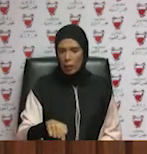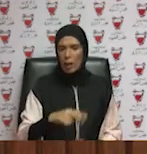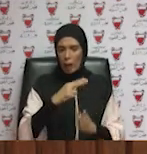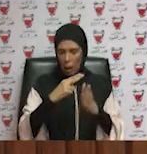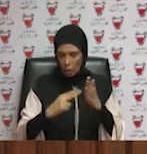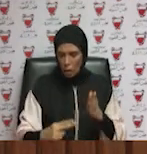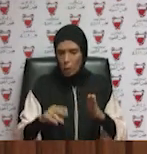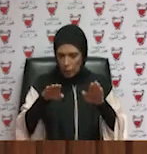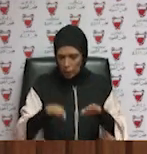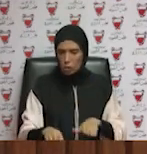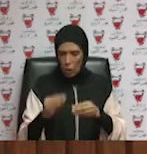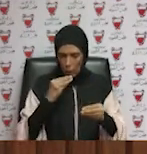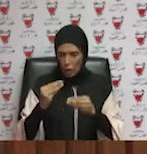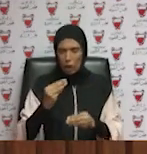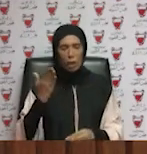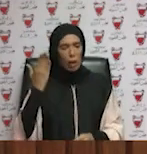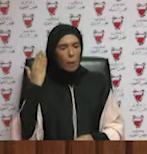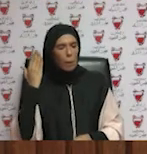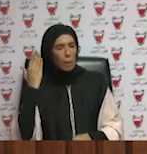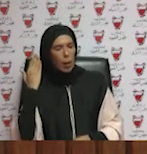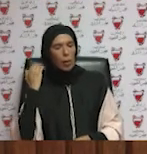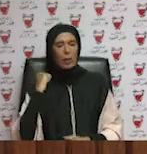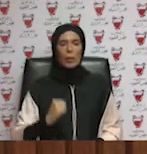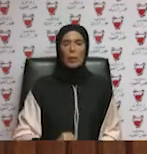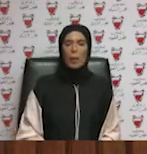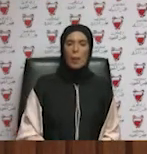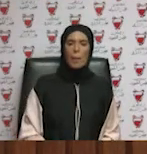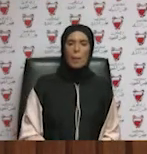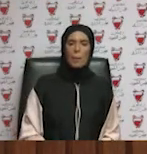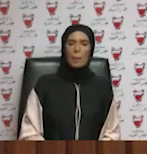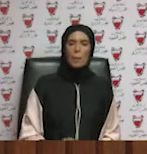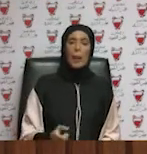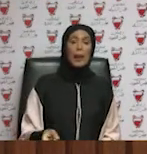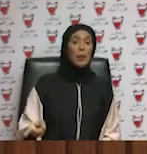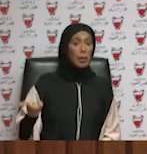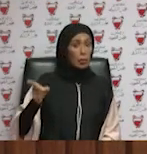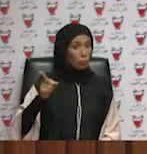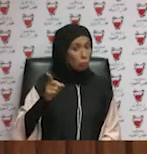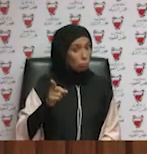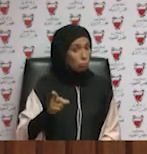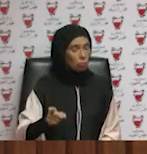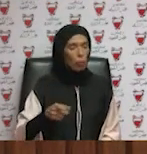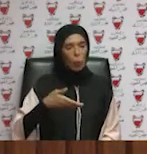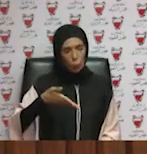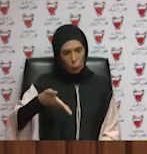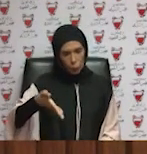بقرارنا السابق، قرار المجلس، وبالتالي يذهب إلى